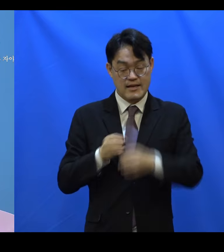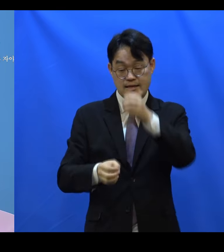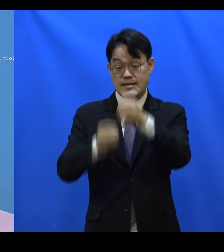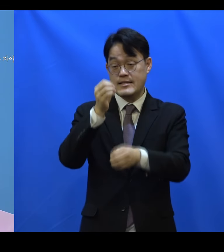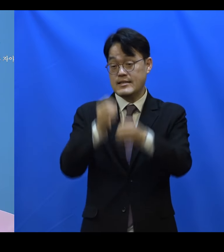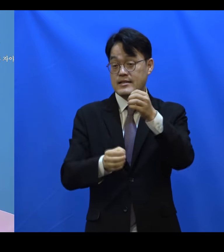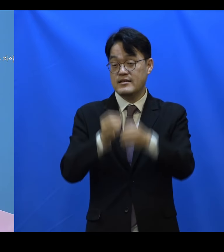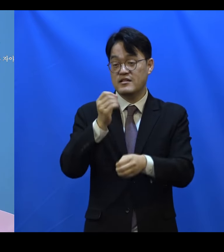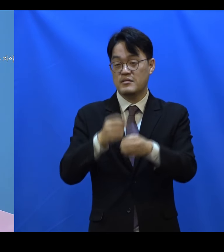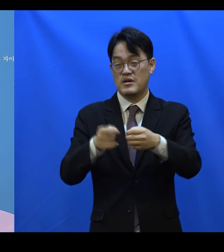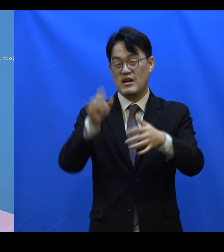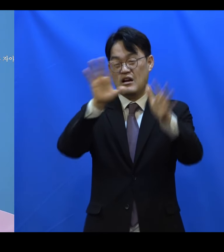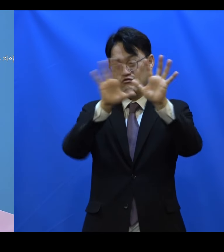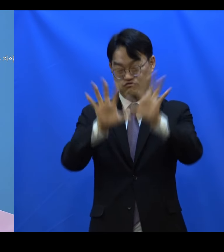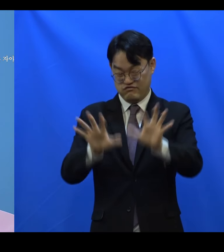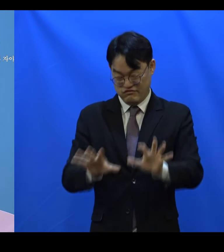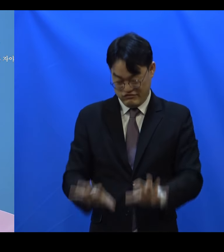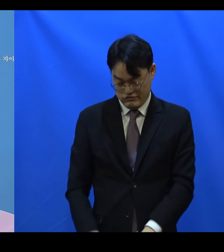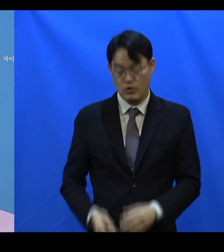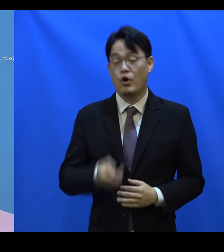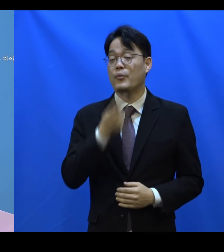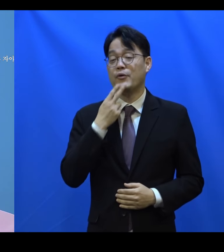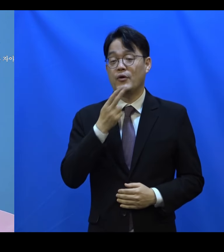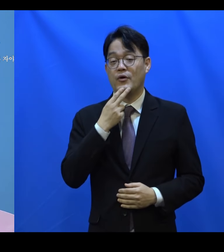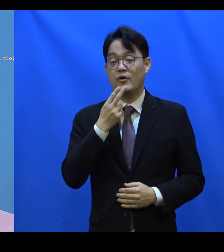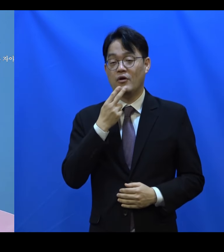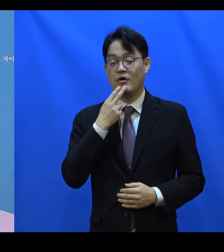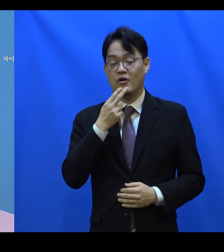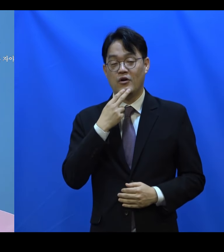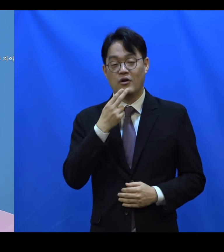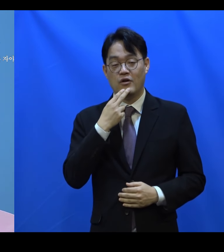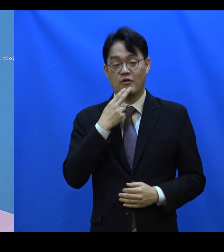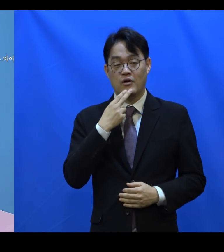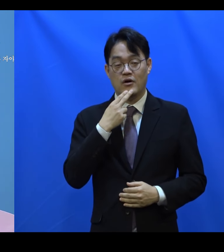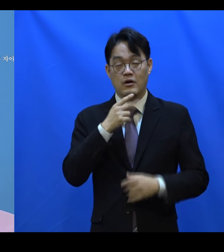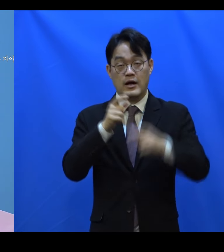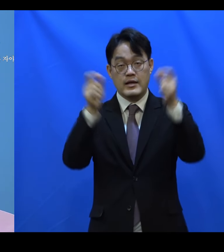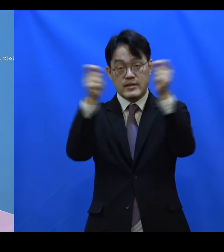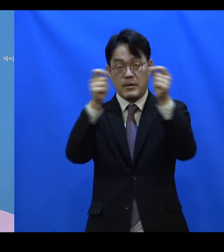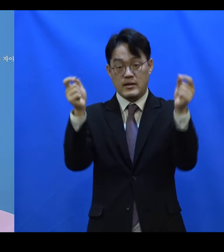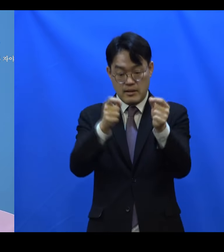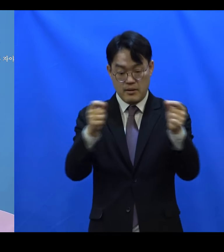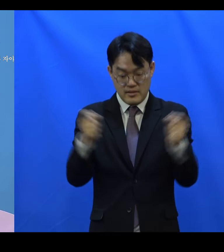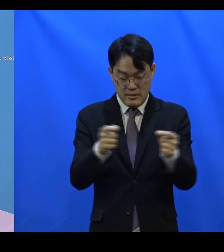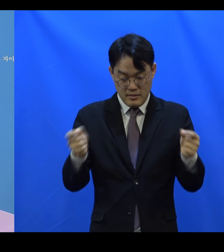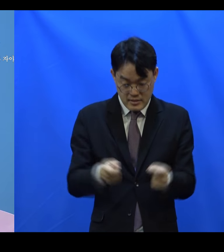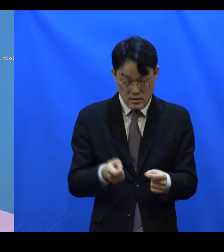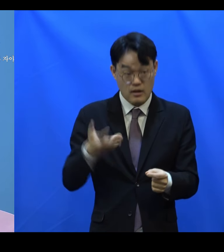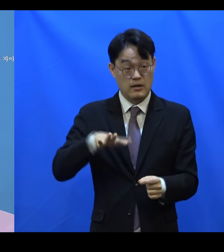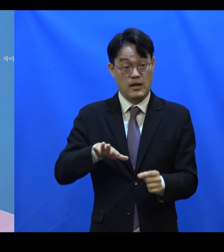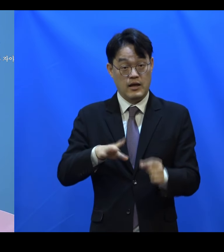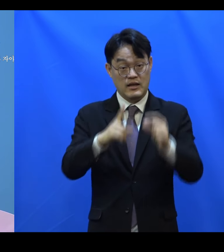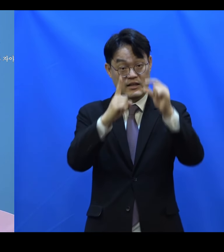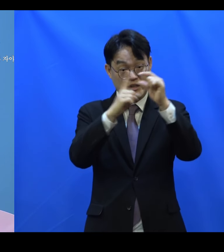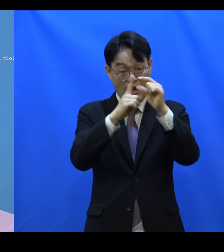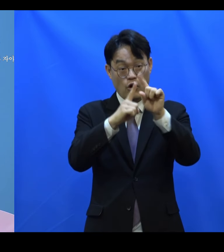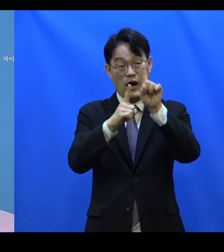언어에서 주는 말씀을 그 여백을 가지고 느끼는 그 감흥은